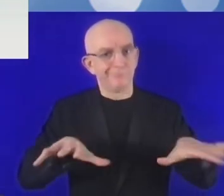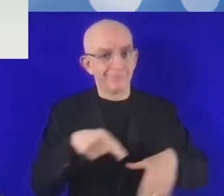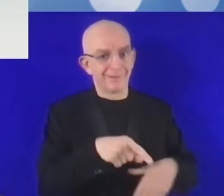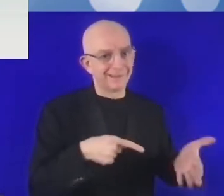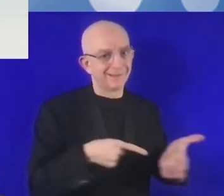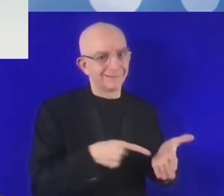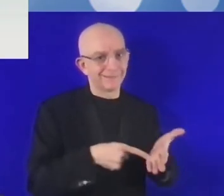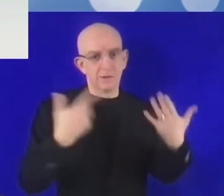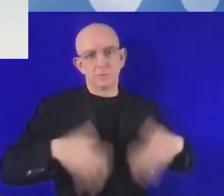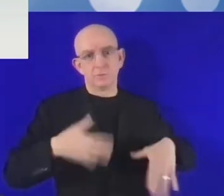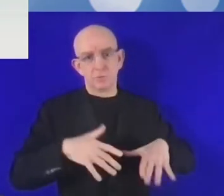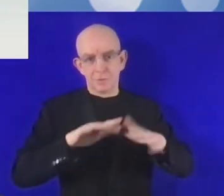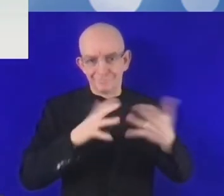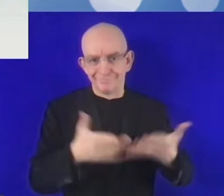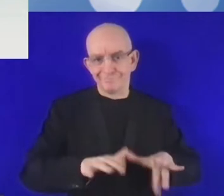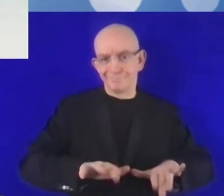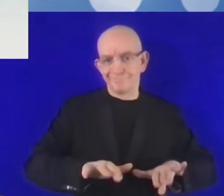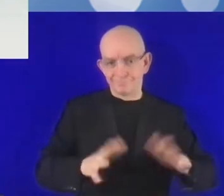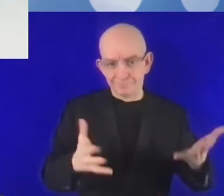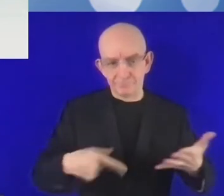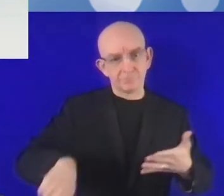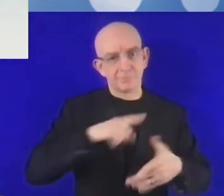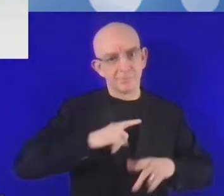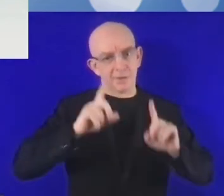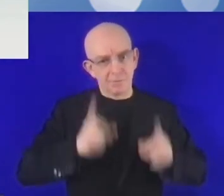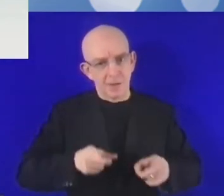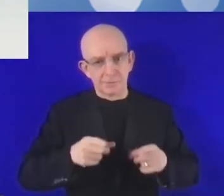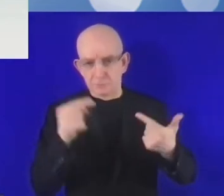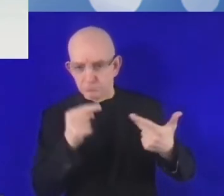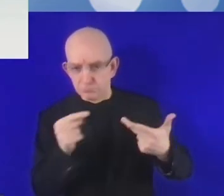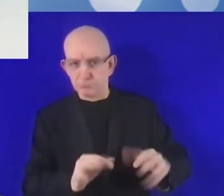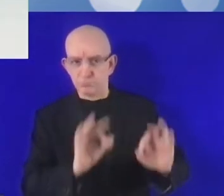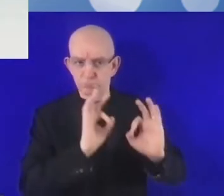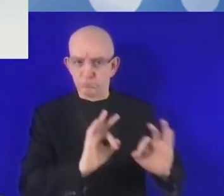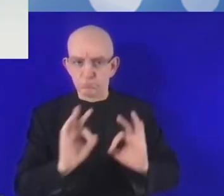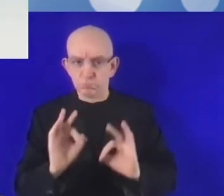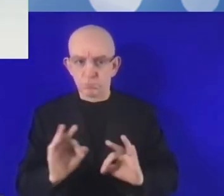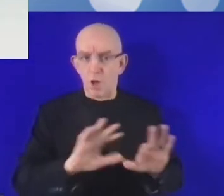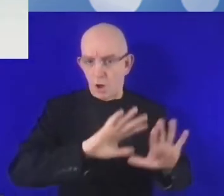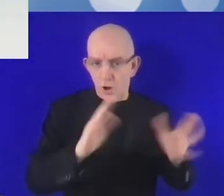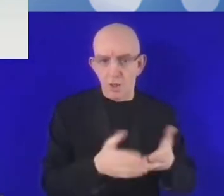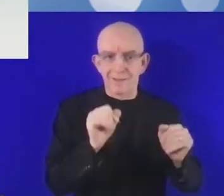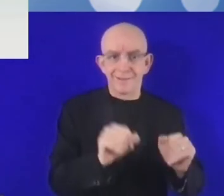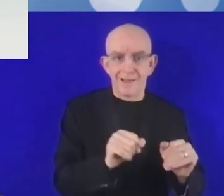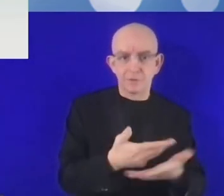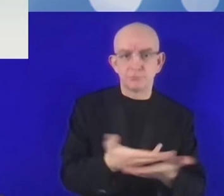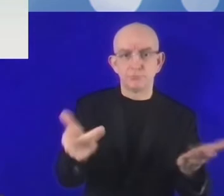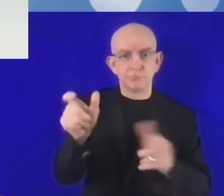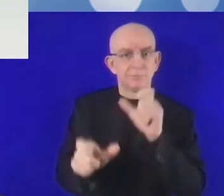ou plutôt implique des devoirs. Car si nous voulons que les infrastructures soient